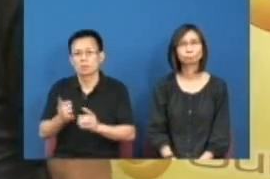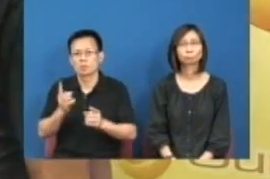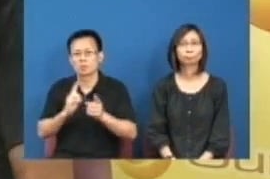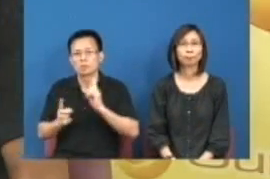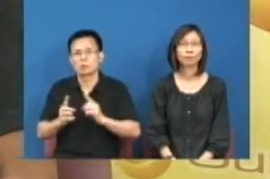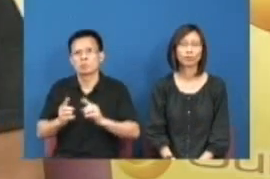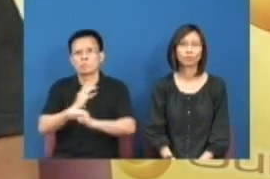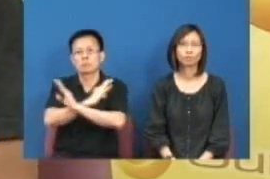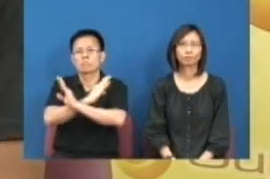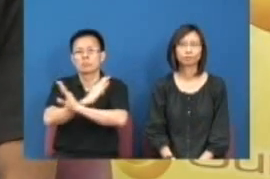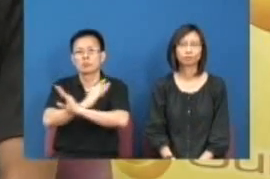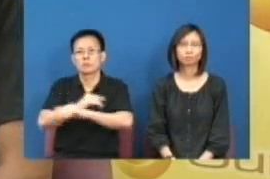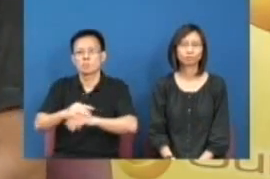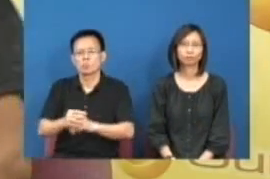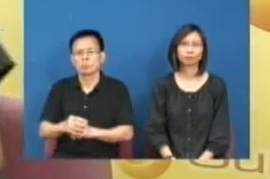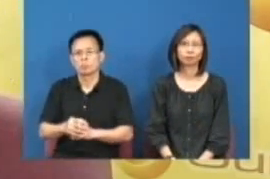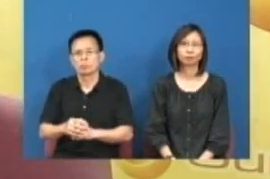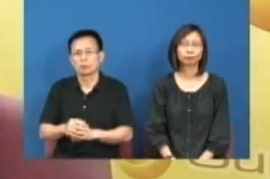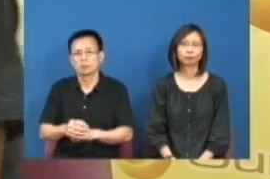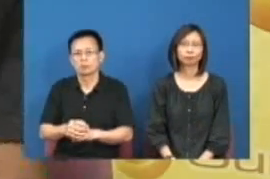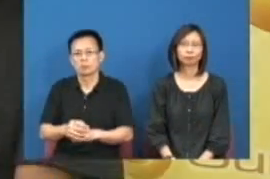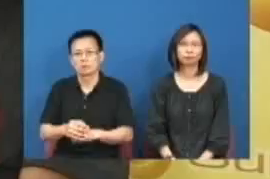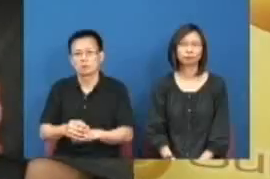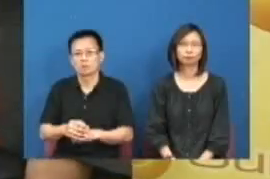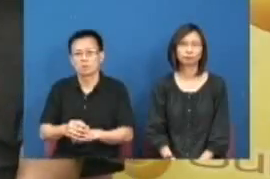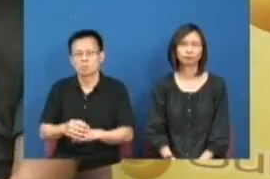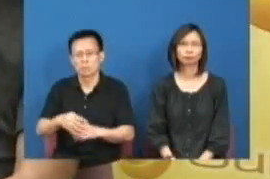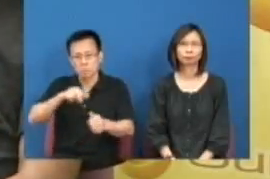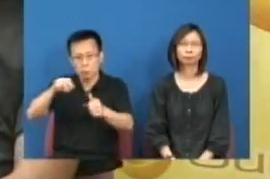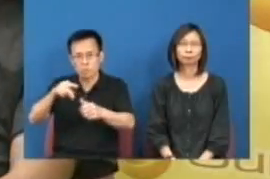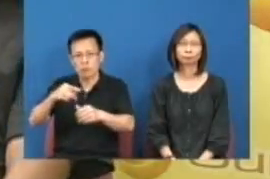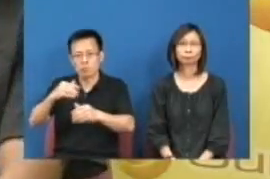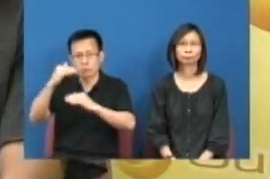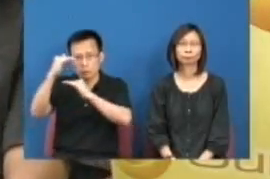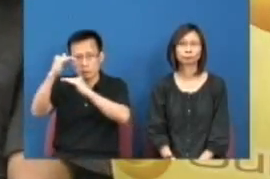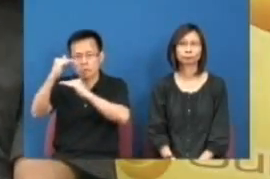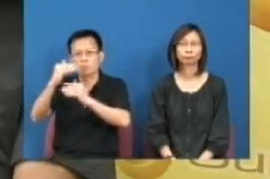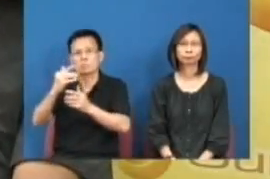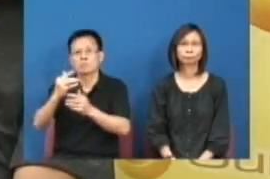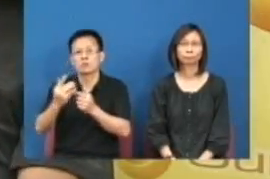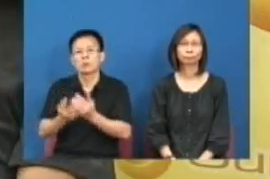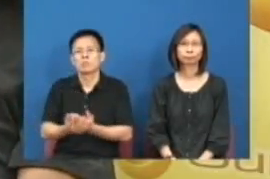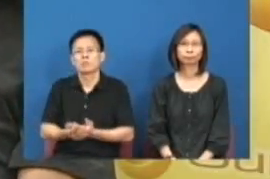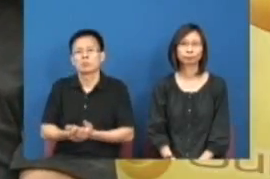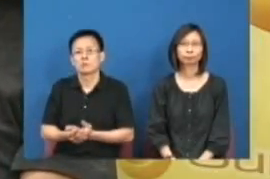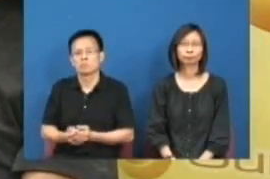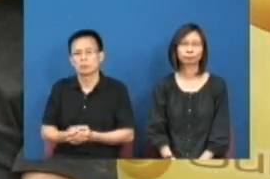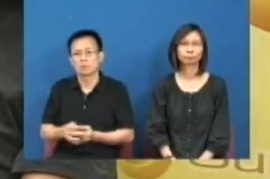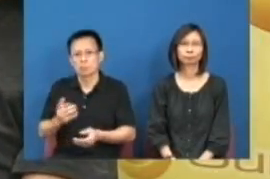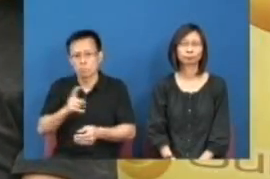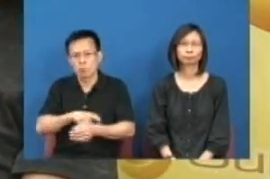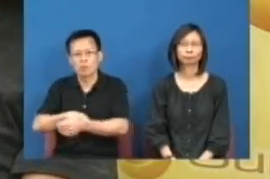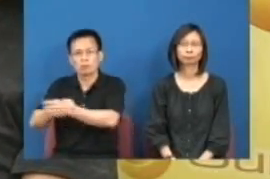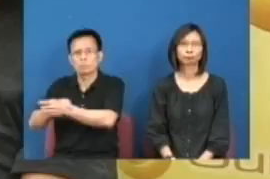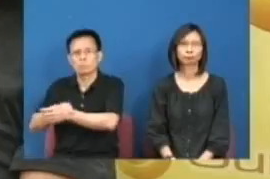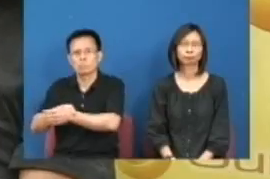傳媒而家有啲都自我審查，但係仲未到一個程度就係話你可以因為傳媒唔聽你講拉咗佢噶嘛？